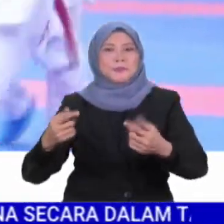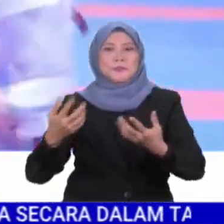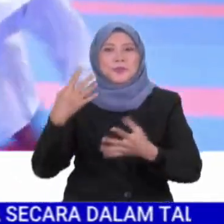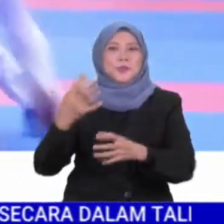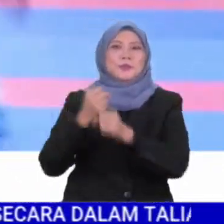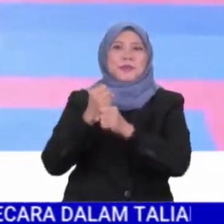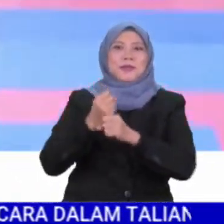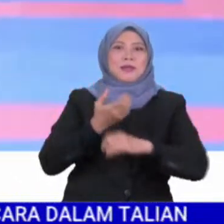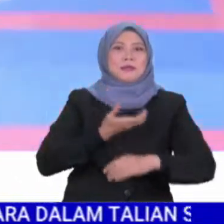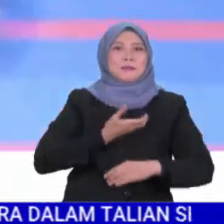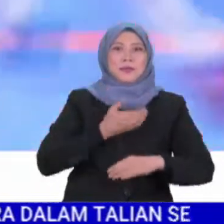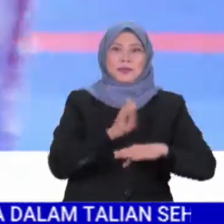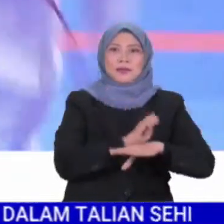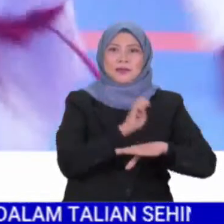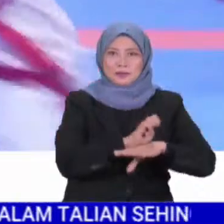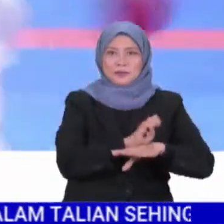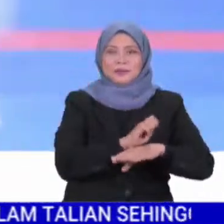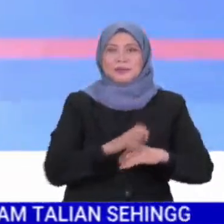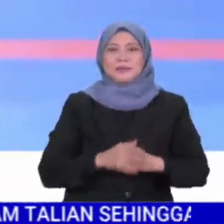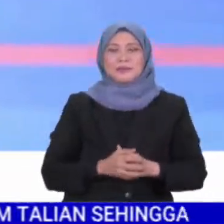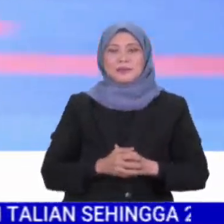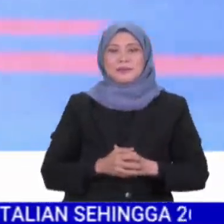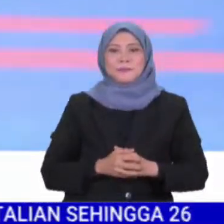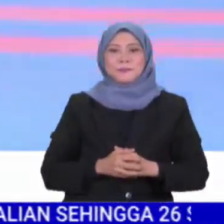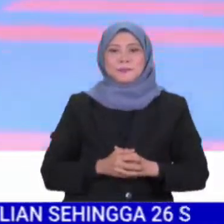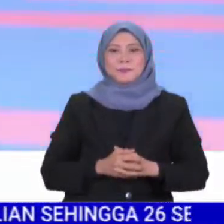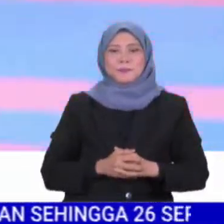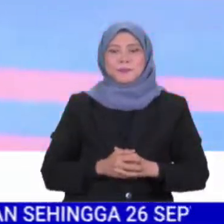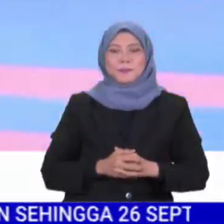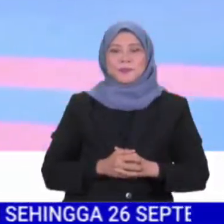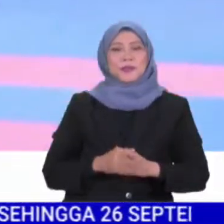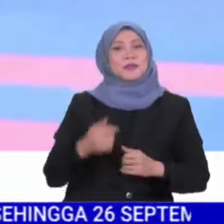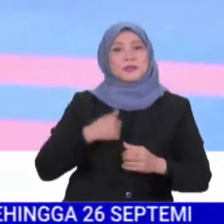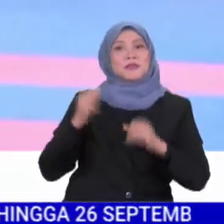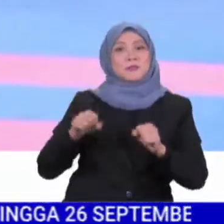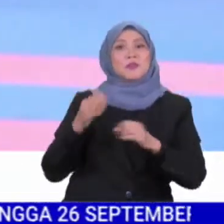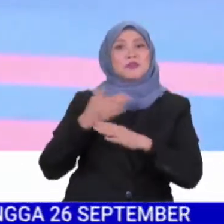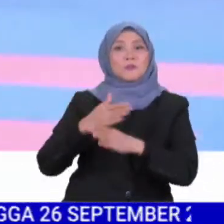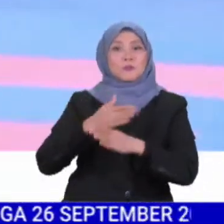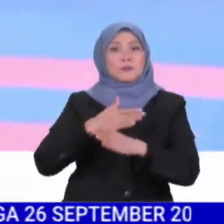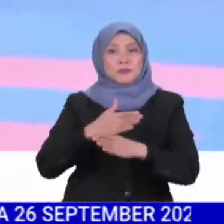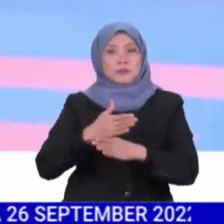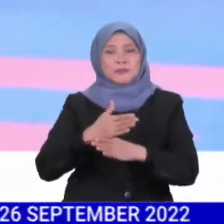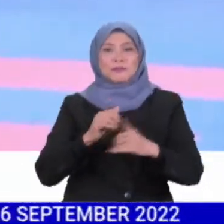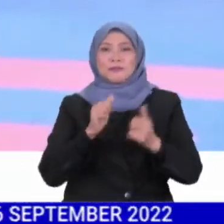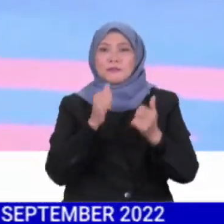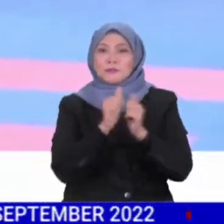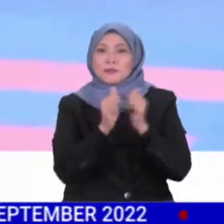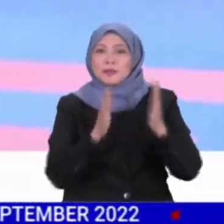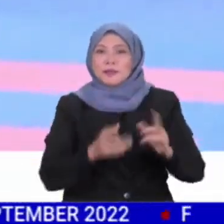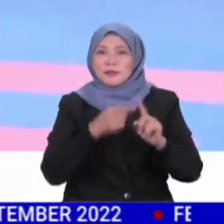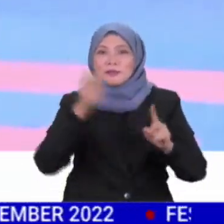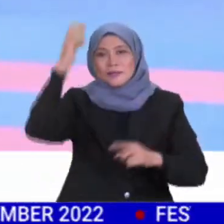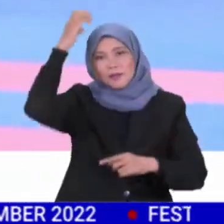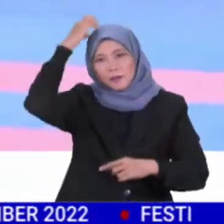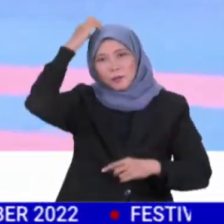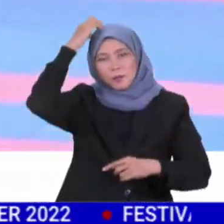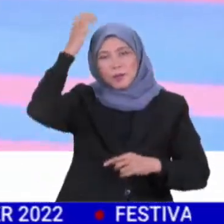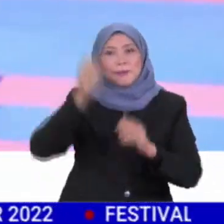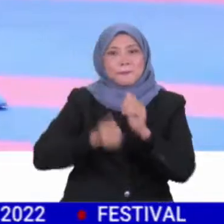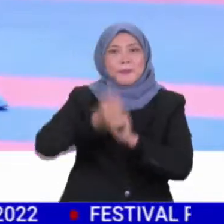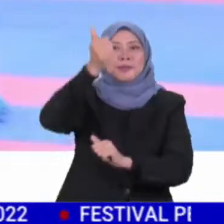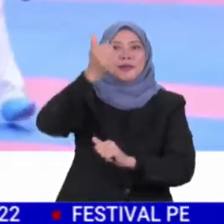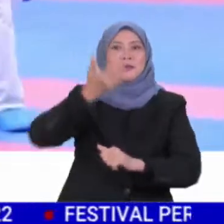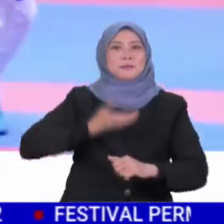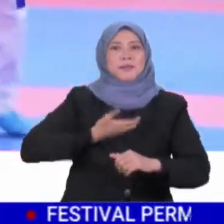pingat emas selepas ini, yang menariknya antara yang saya boleh kongsikan adalah atlet daripada Selangor ataupun pemenang